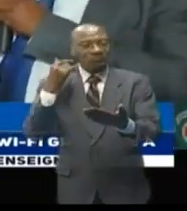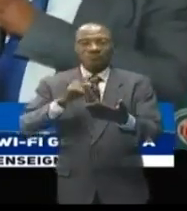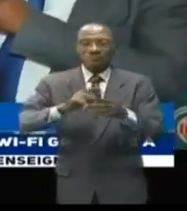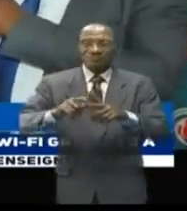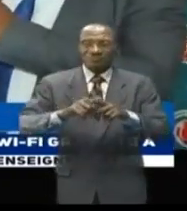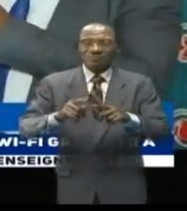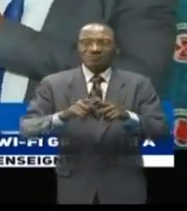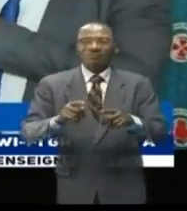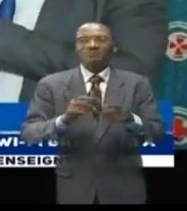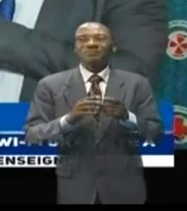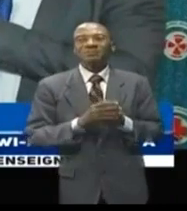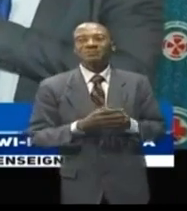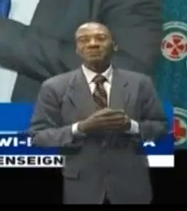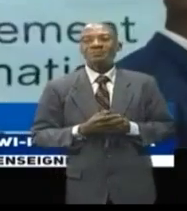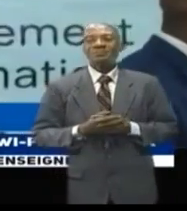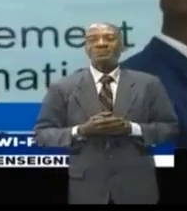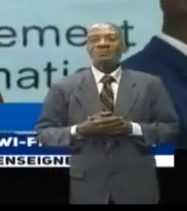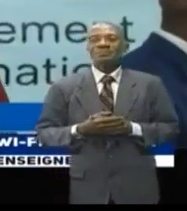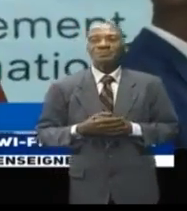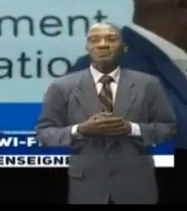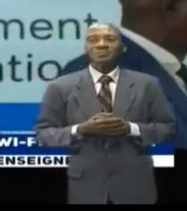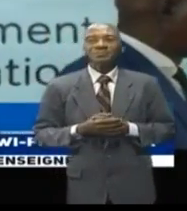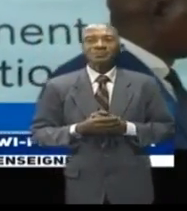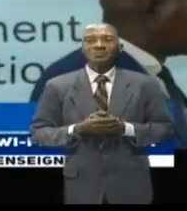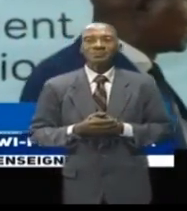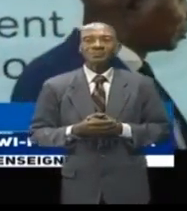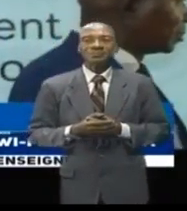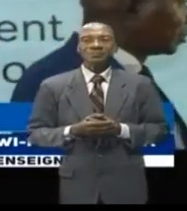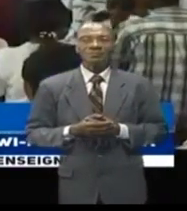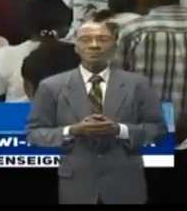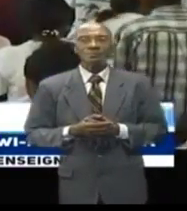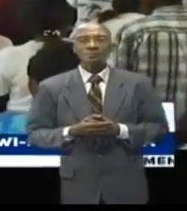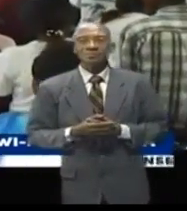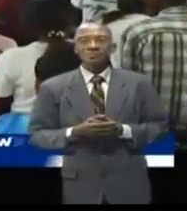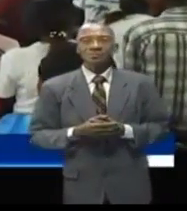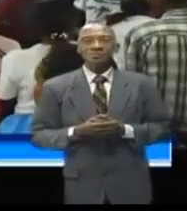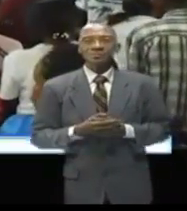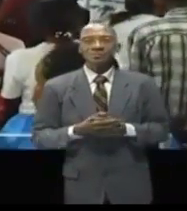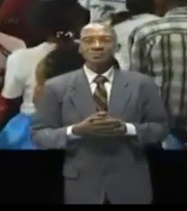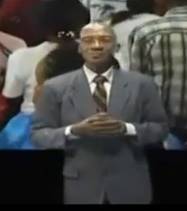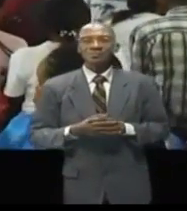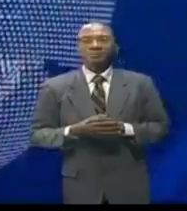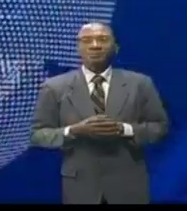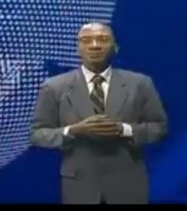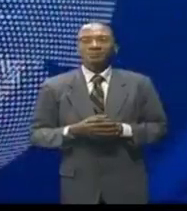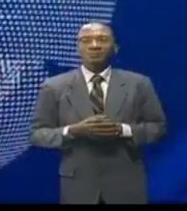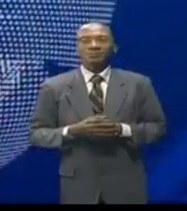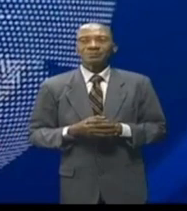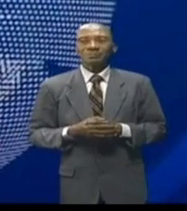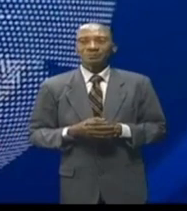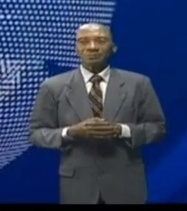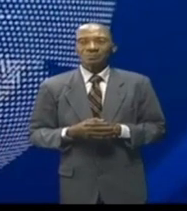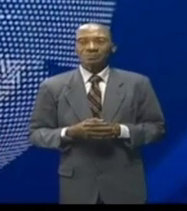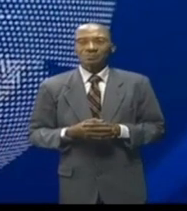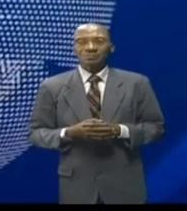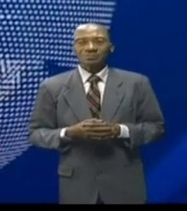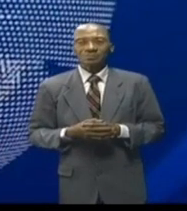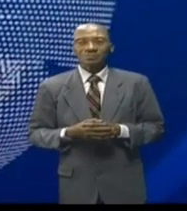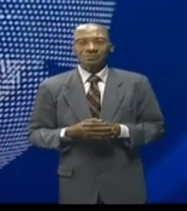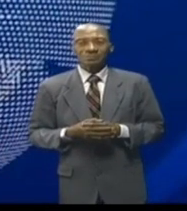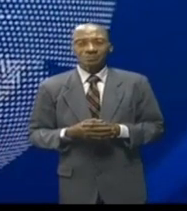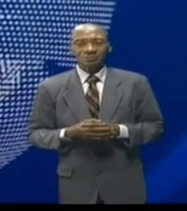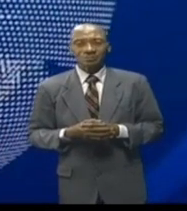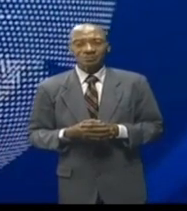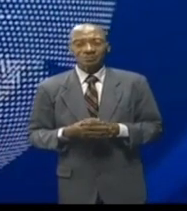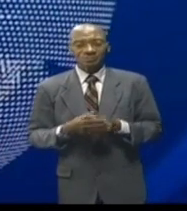universités congolaises l'internet gratuit dans le de promouvoir la recherche et scientifique et académique et parlant politique avec